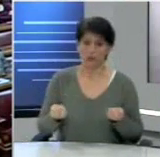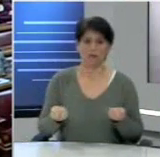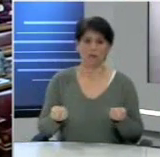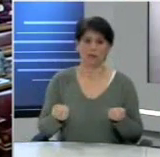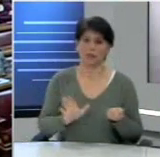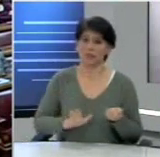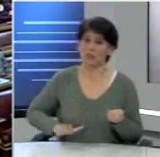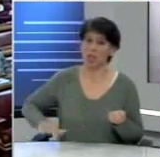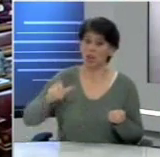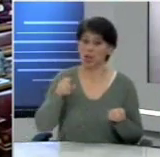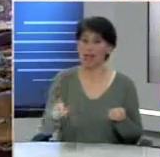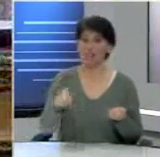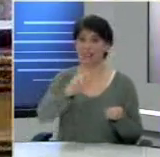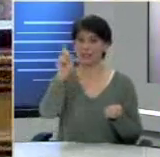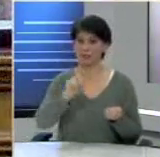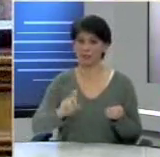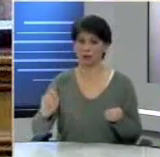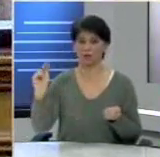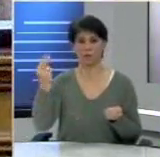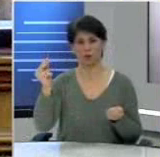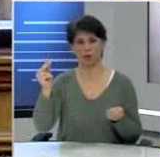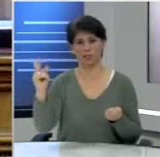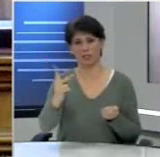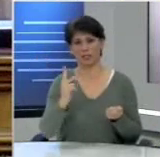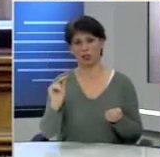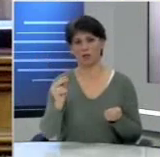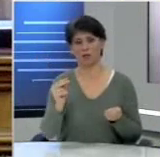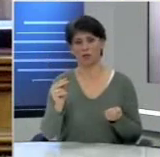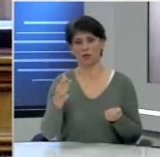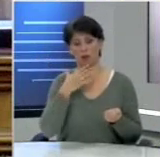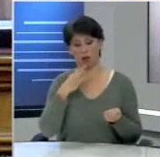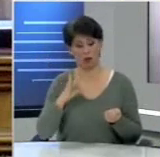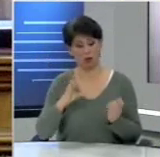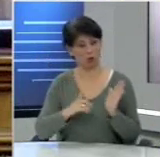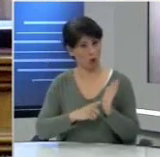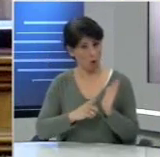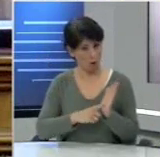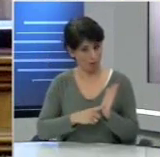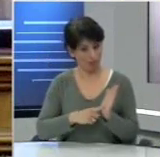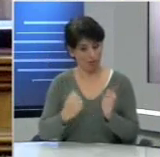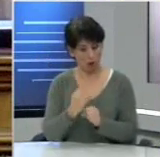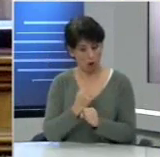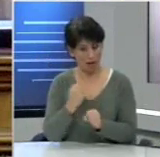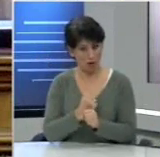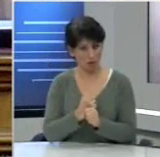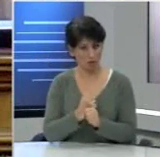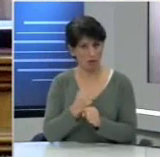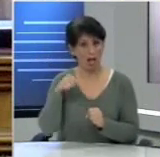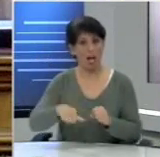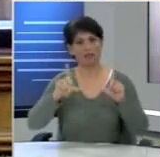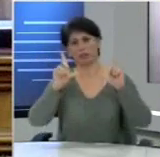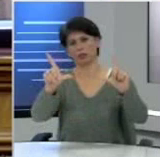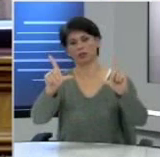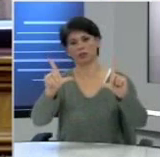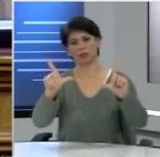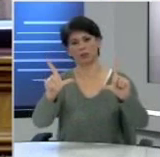σε όλα όσα εσείς βιώνετε εδώ ως βουλευτές στο Κοινοβούλιο. Διότι και στο νομοθετικό έργο αυτή την εικόνα